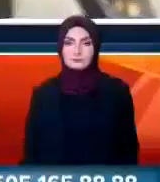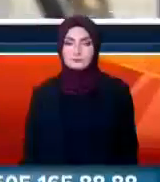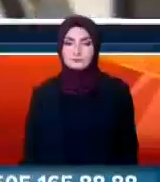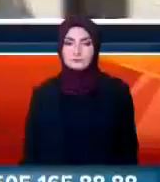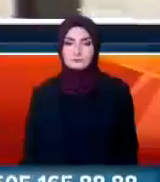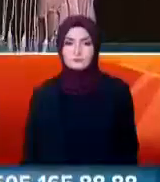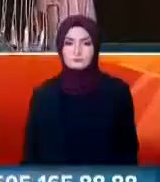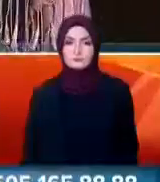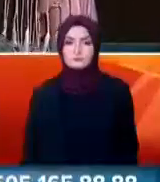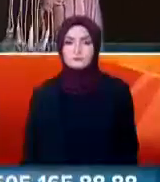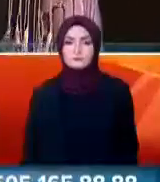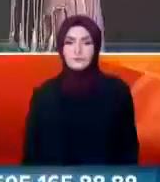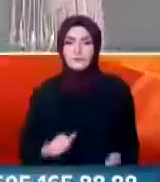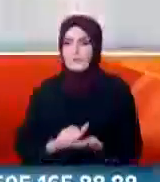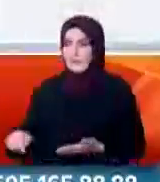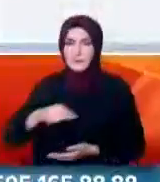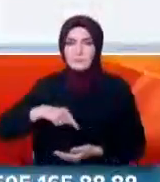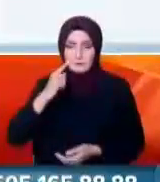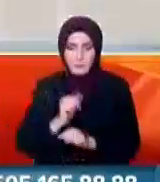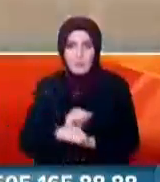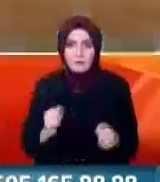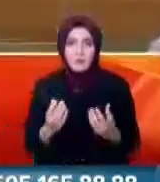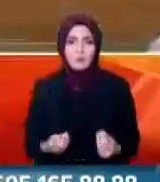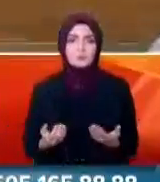durum çok vahim diyor. Hepimizi mağdur etti.